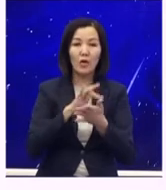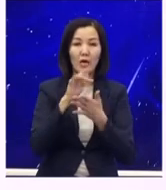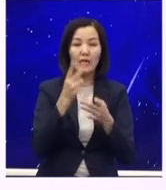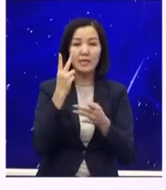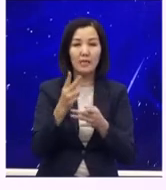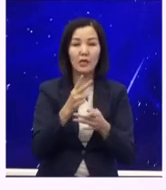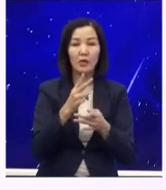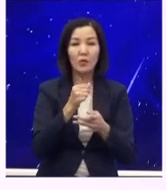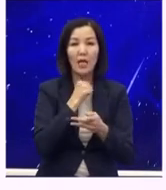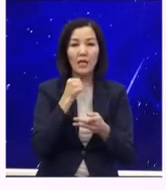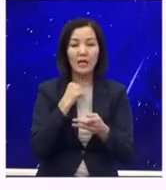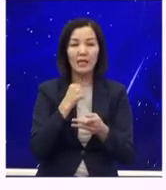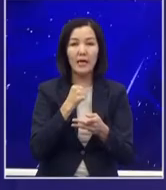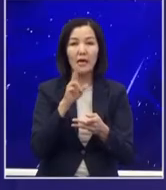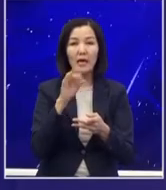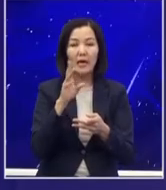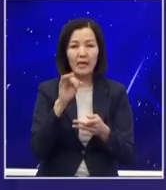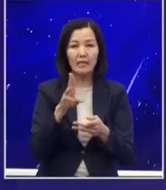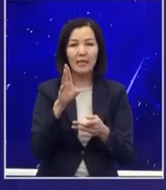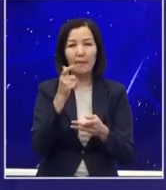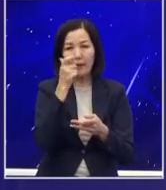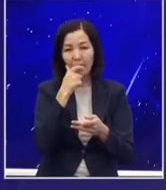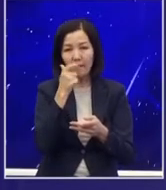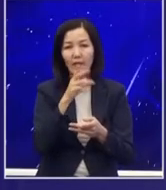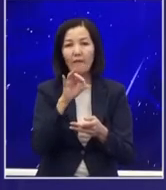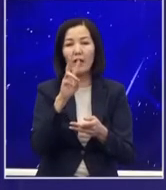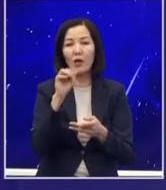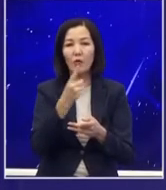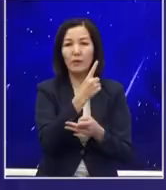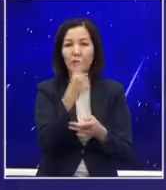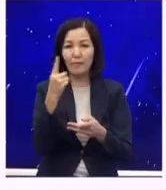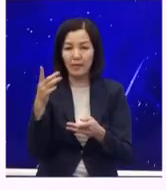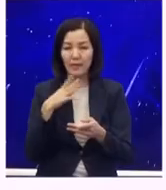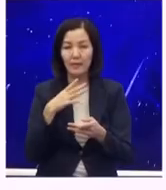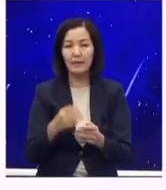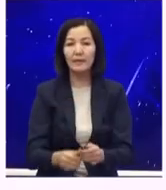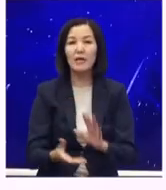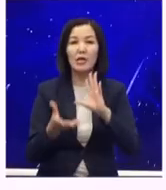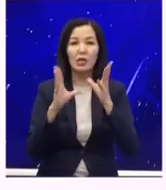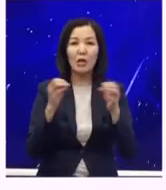ауданында 3, Қарасай, Сарқан, Іле, Панфилов, Алагөл ауданында 1-1-ден.